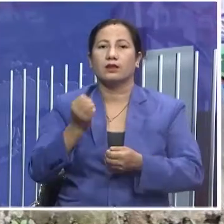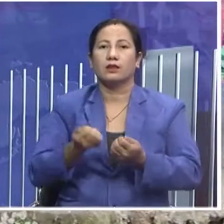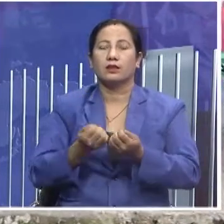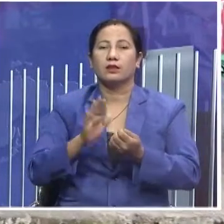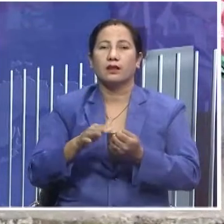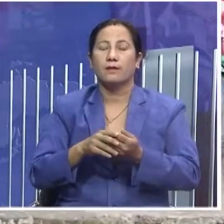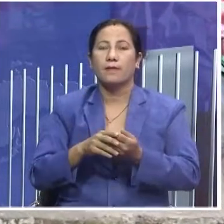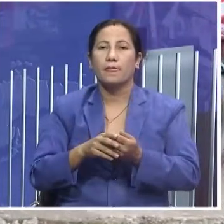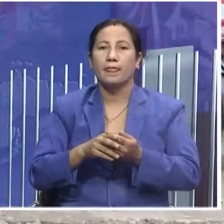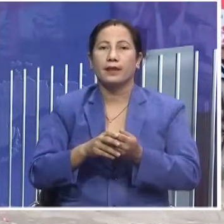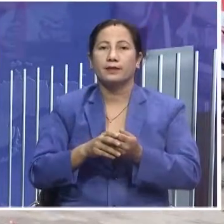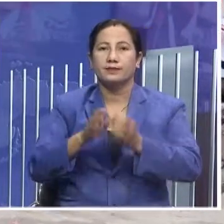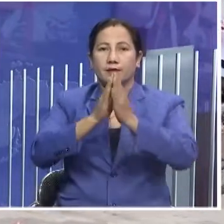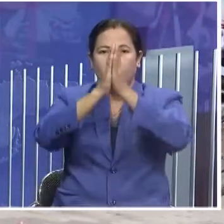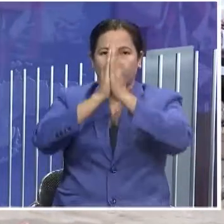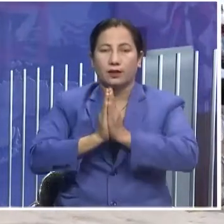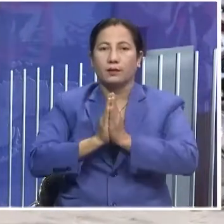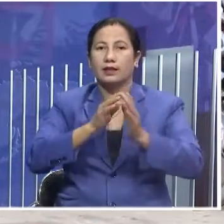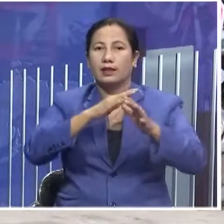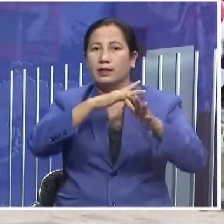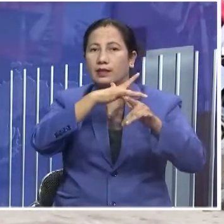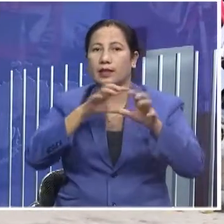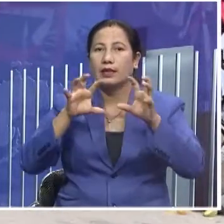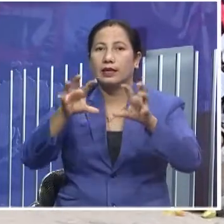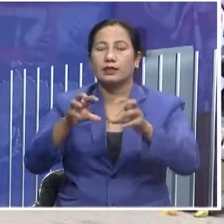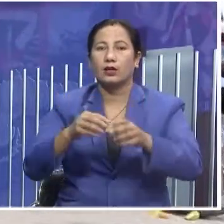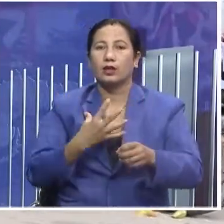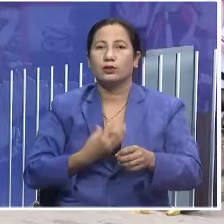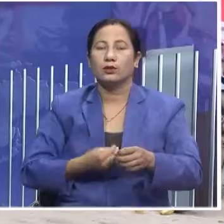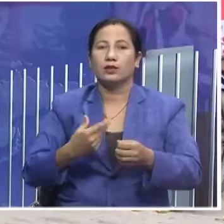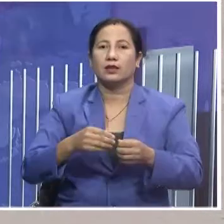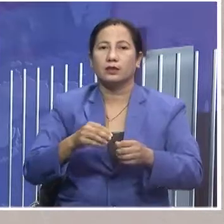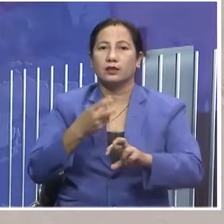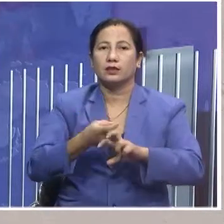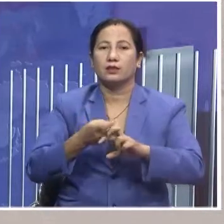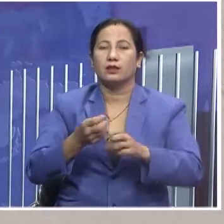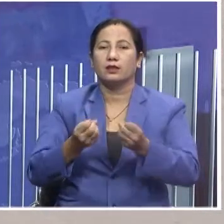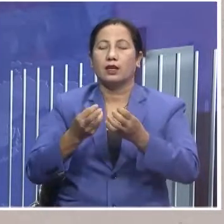द्वापर युगमा भगवान कृष्णलाई राक्षसहरूले दुःख दिएपछि विश्वकर्माले